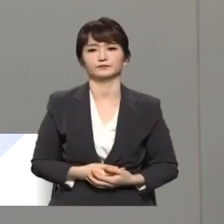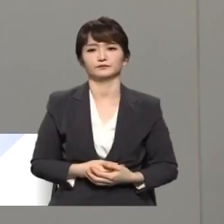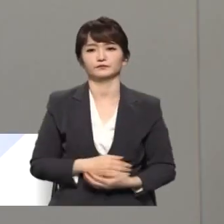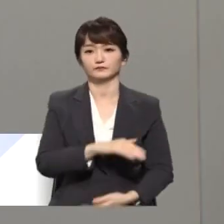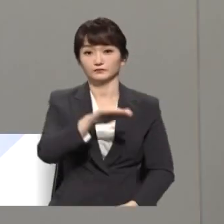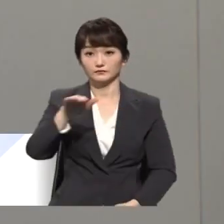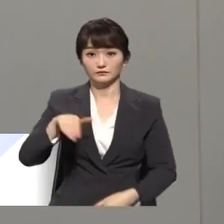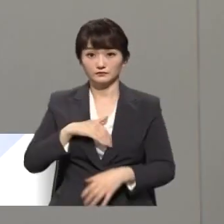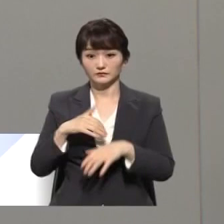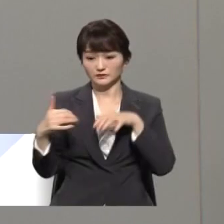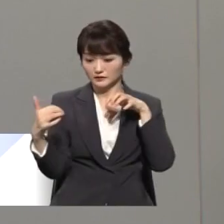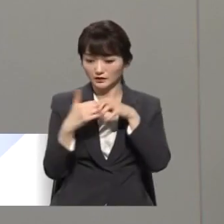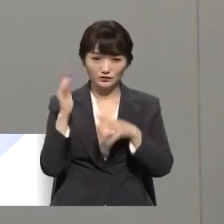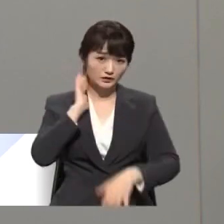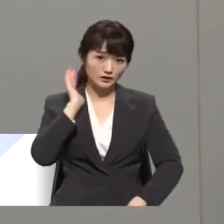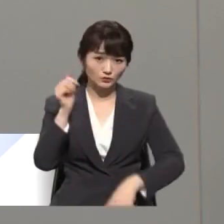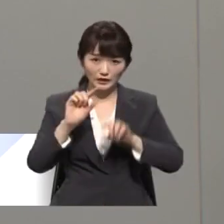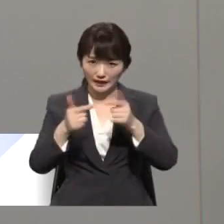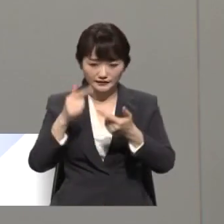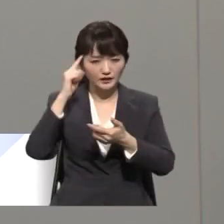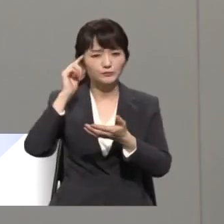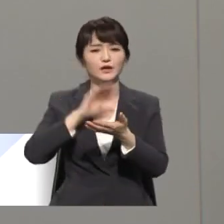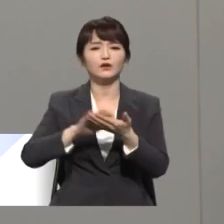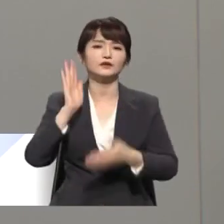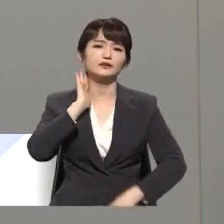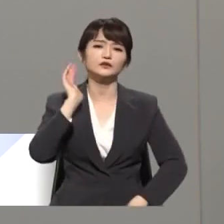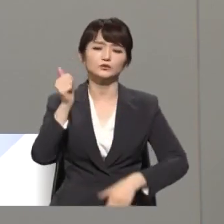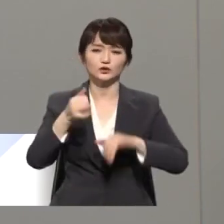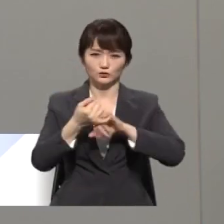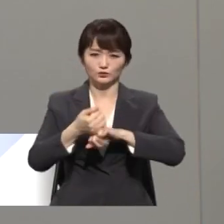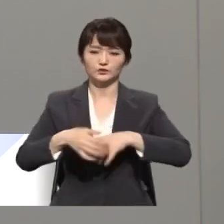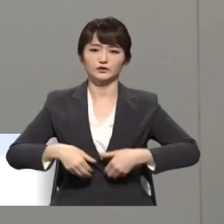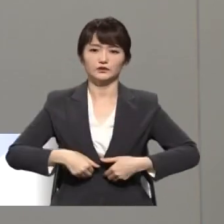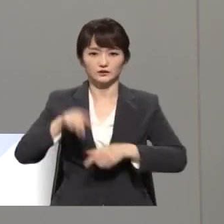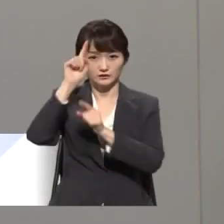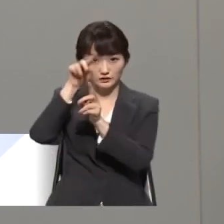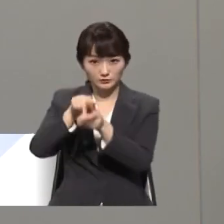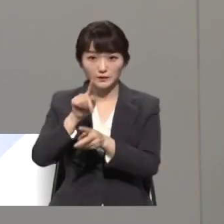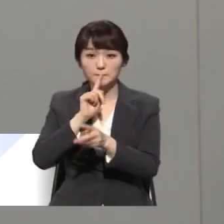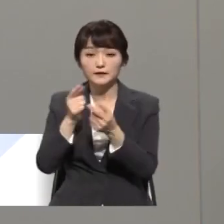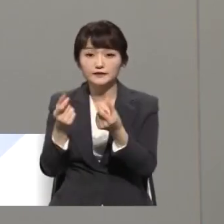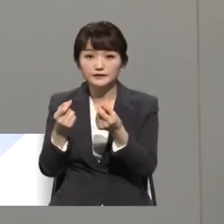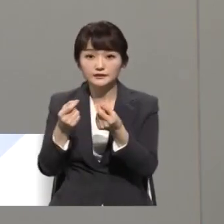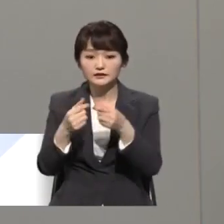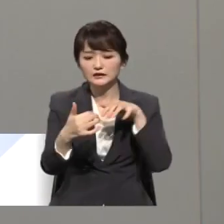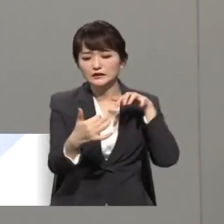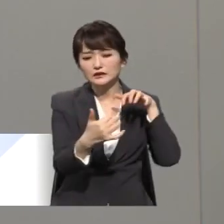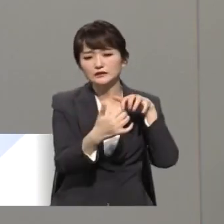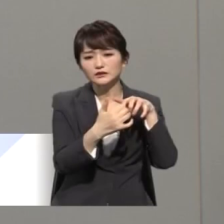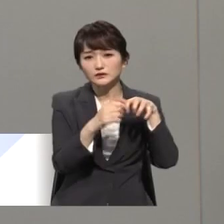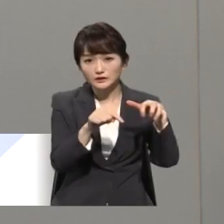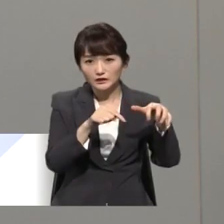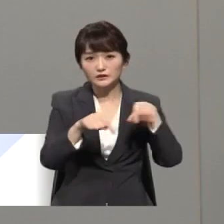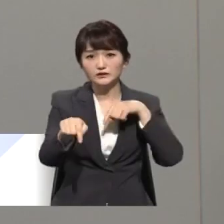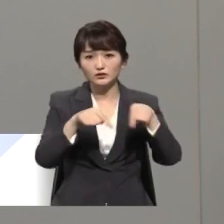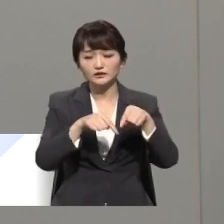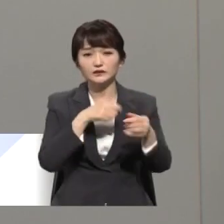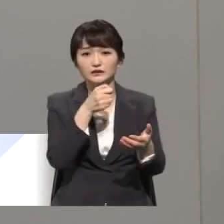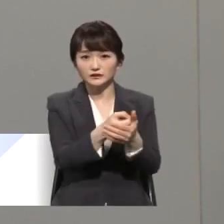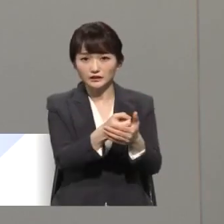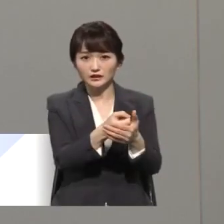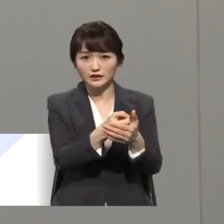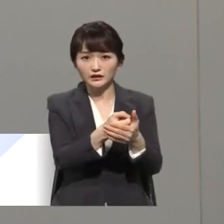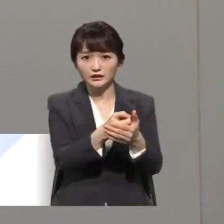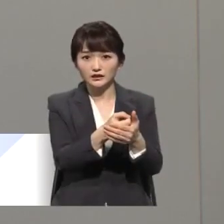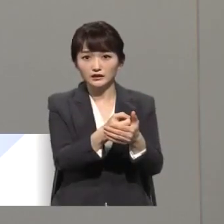우리에겐 전쟁 대통령이 아니라 평화 대통령이 필요합니다 이제 명 후보 의 말처럼 전쟁은 정치인이 결정하지만 나가 싸우는 것은